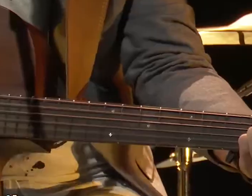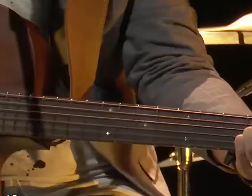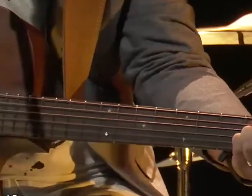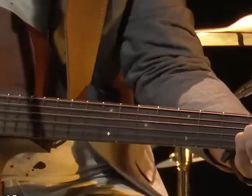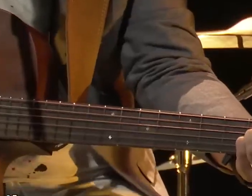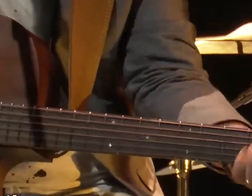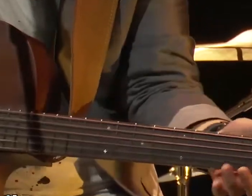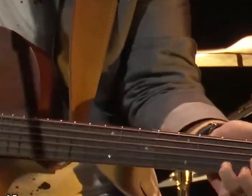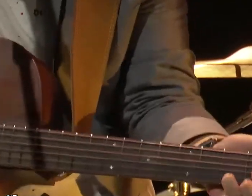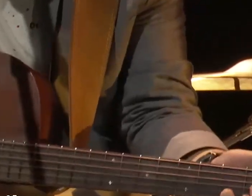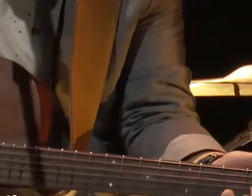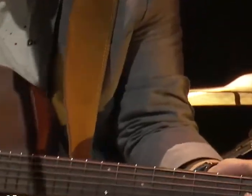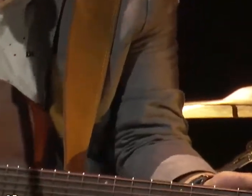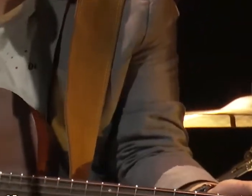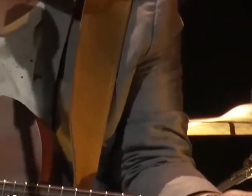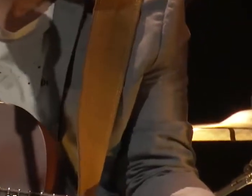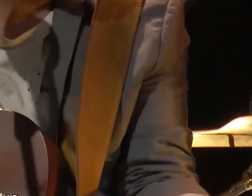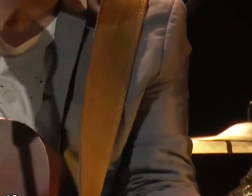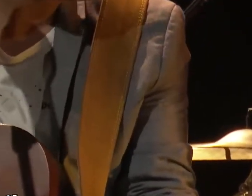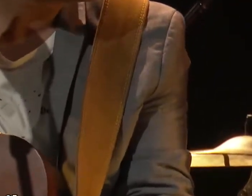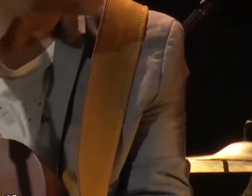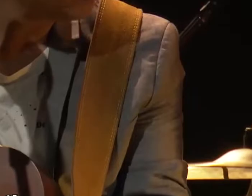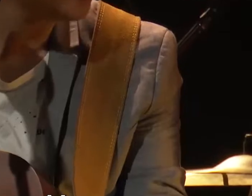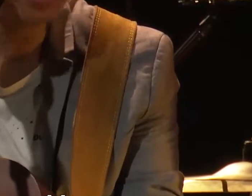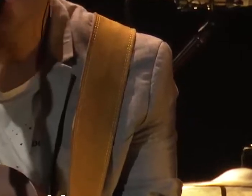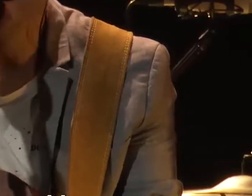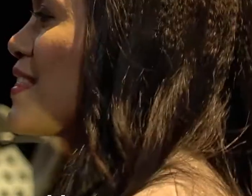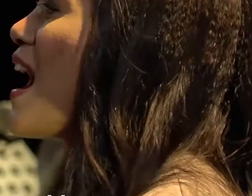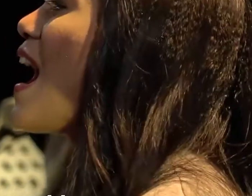layak ditinggikan.